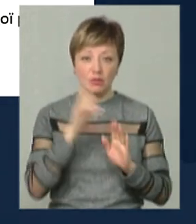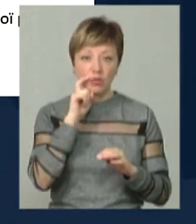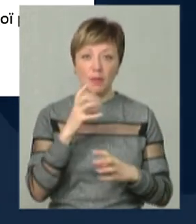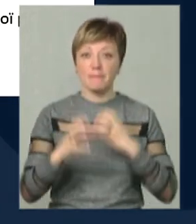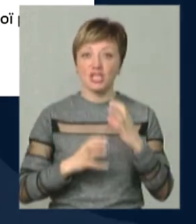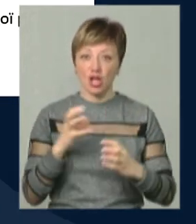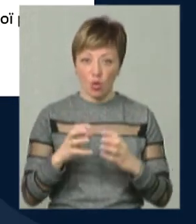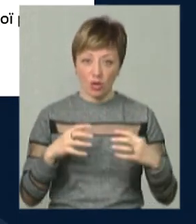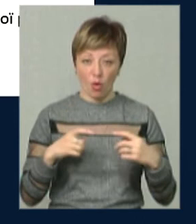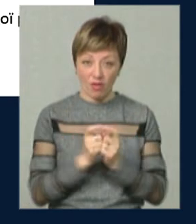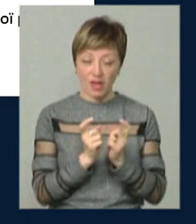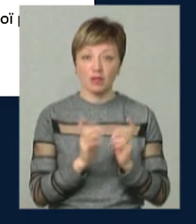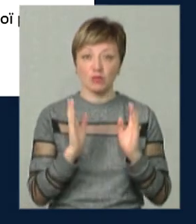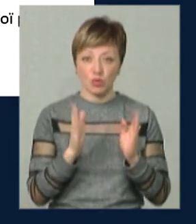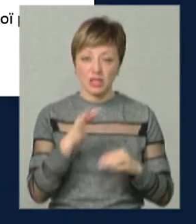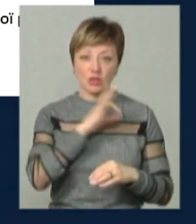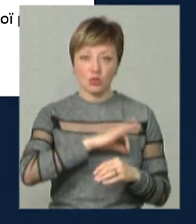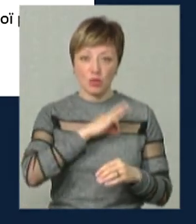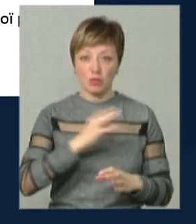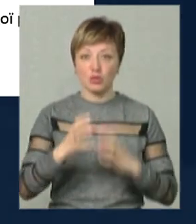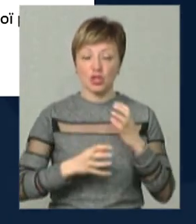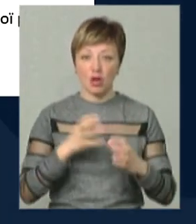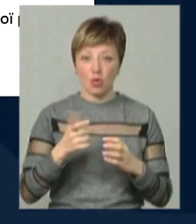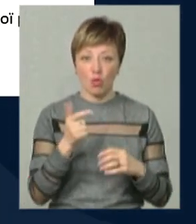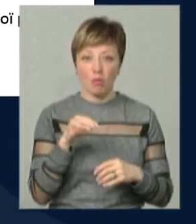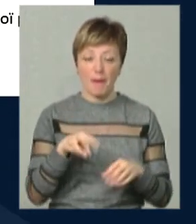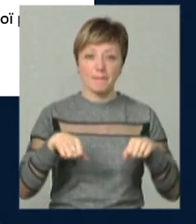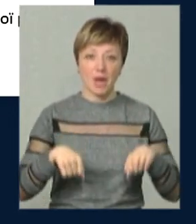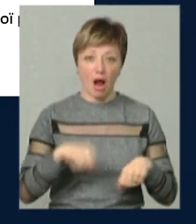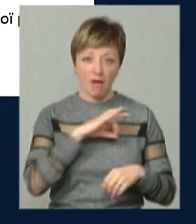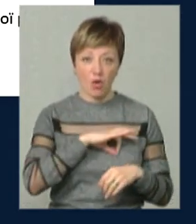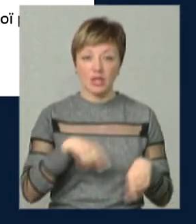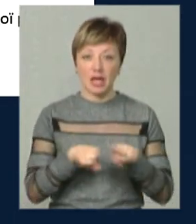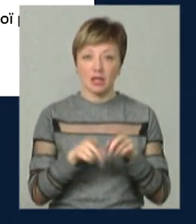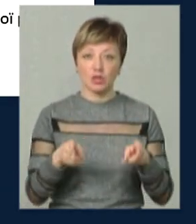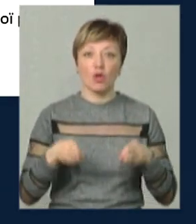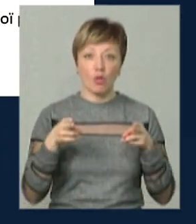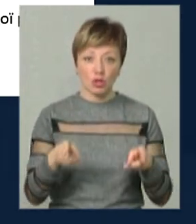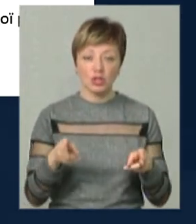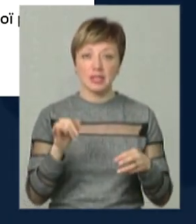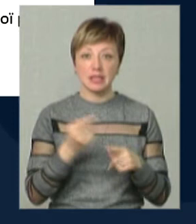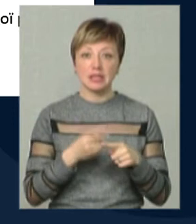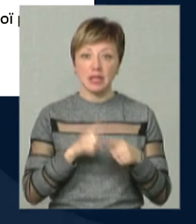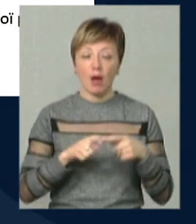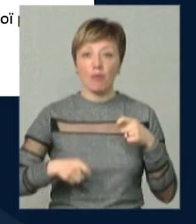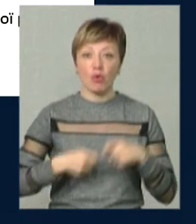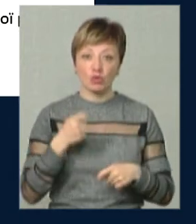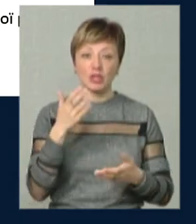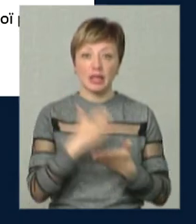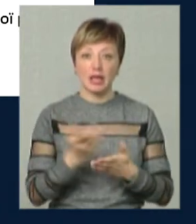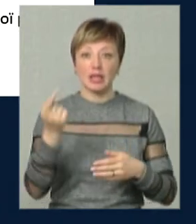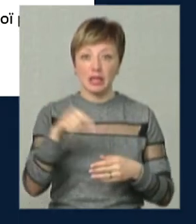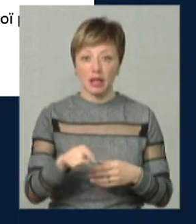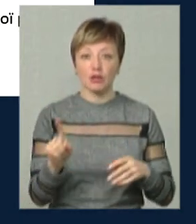це міжнародний. І буде застосовуватися міжнародне гуманітарне право до таких злочинів. І, власне кажучи, це порушенням є те, що,